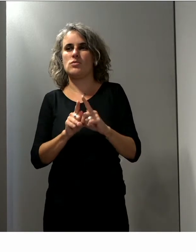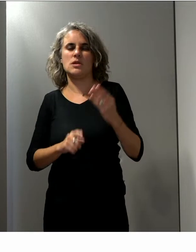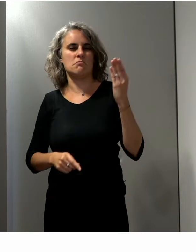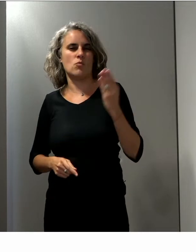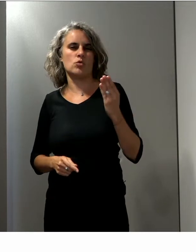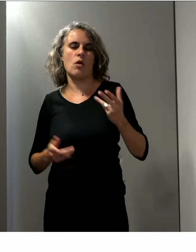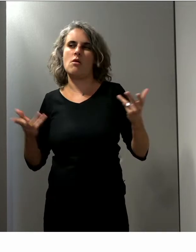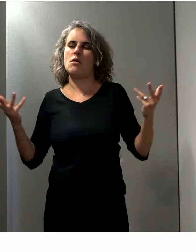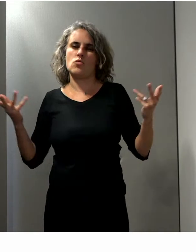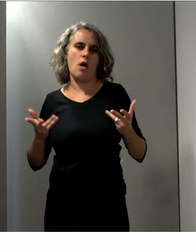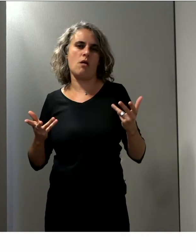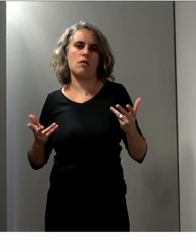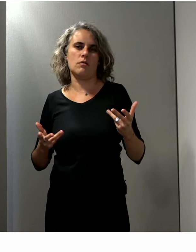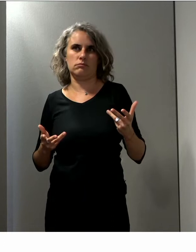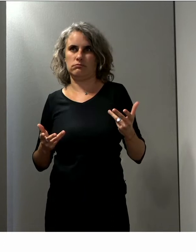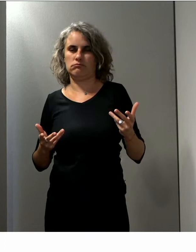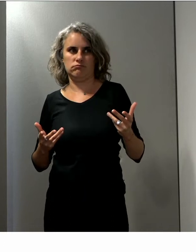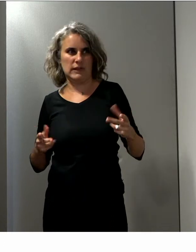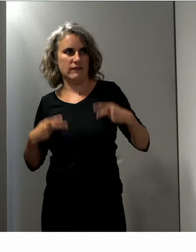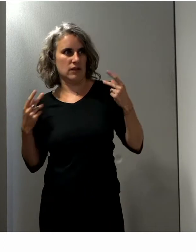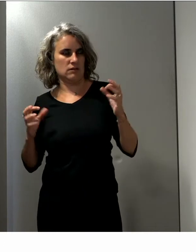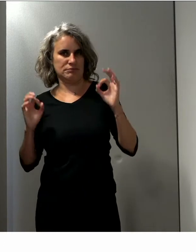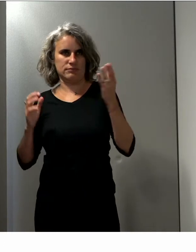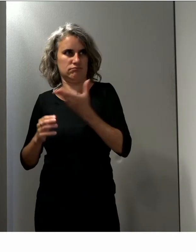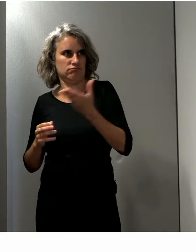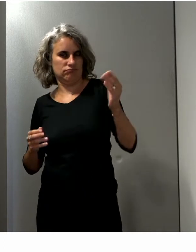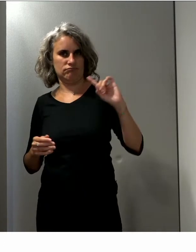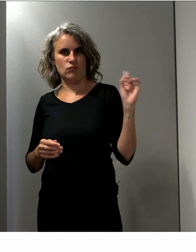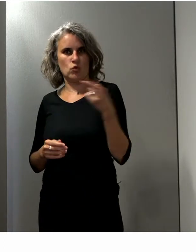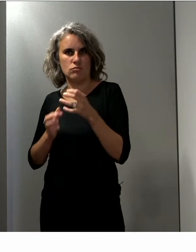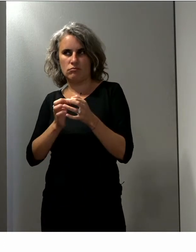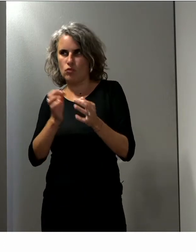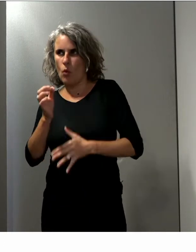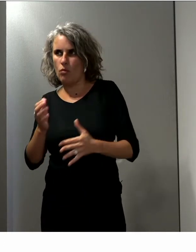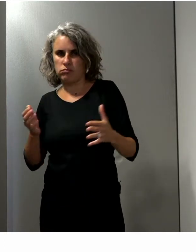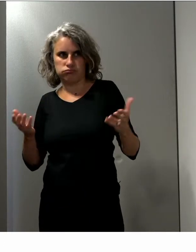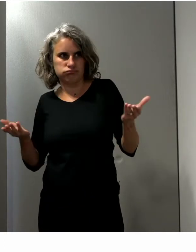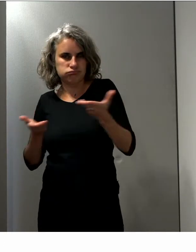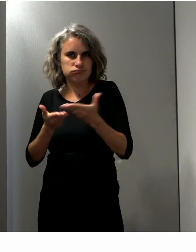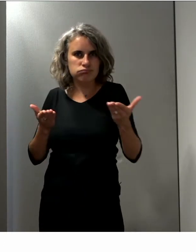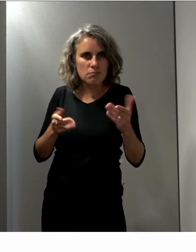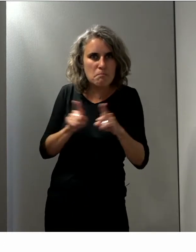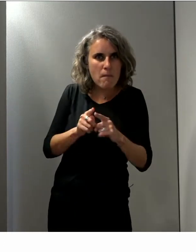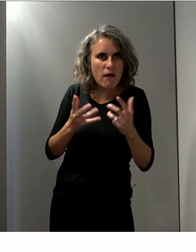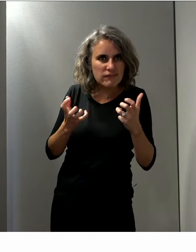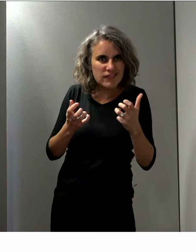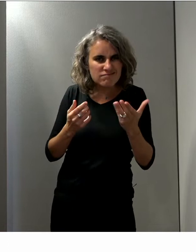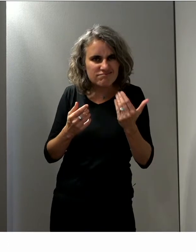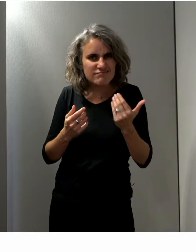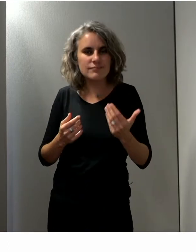aussi d'être comme tout le monde, d'avoir accès aux mêmes solutions que tout le monde, qui étaient hyper forts chez les personnes qu'ils ont pu